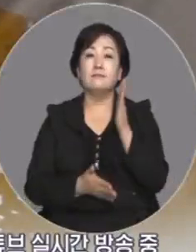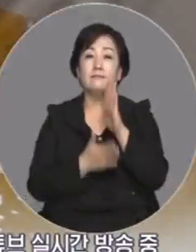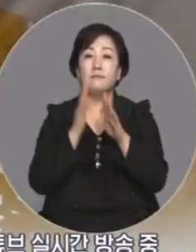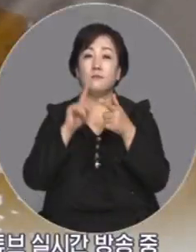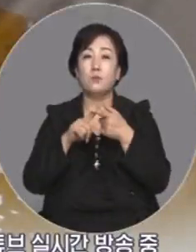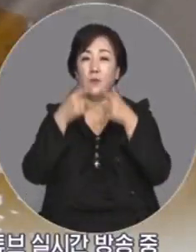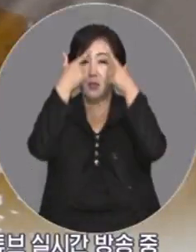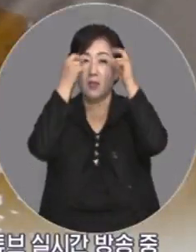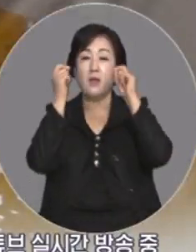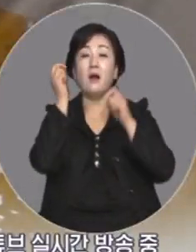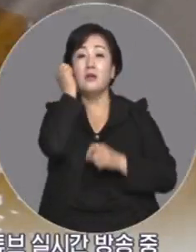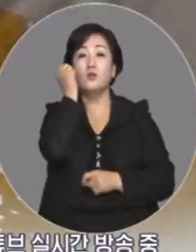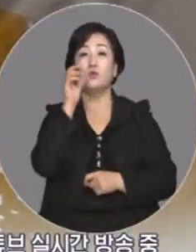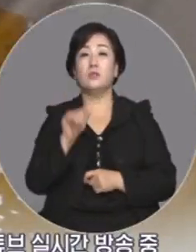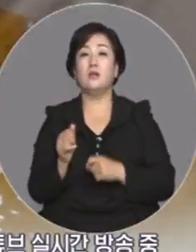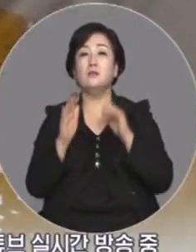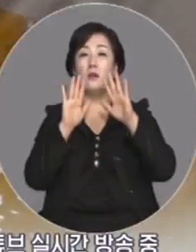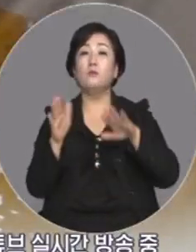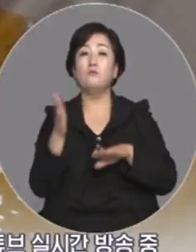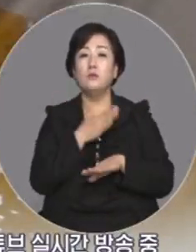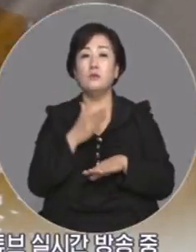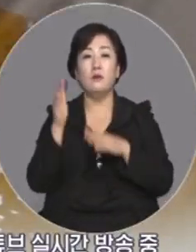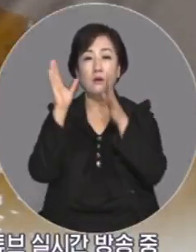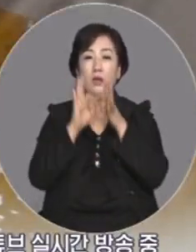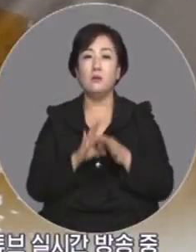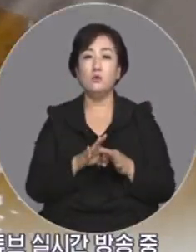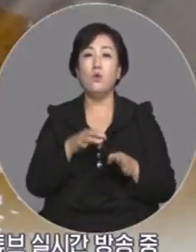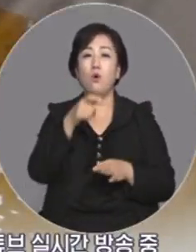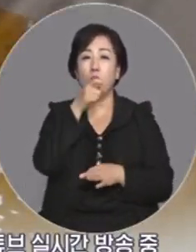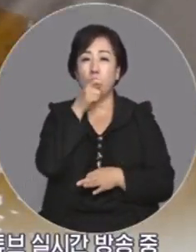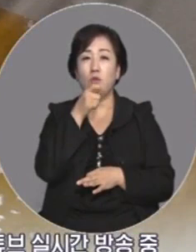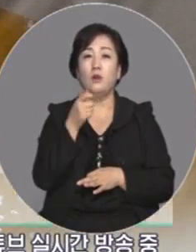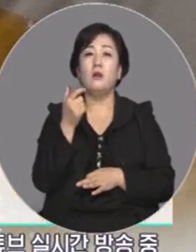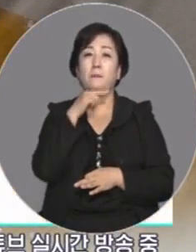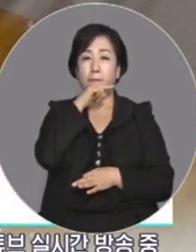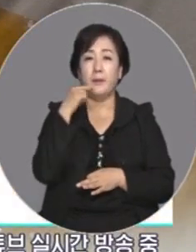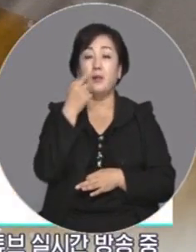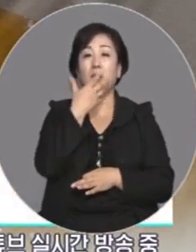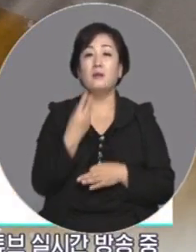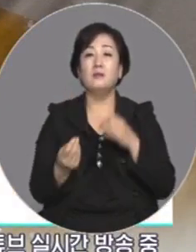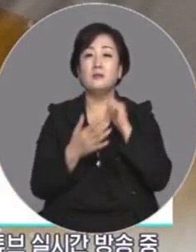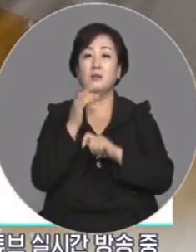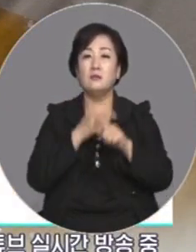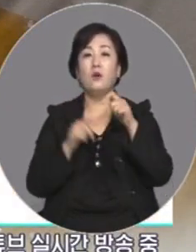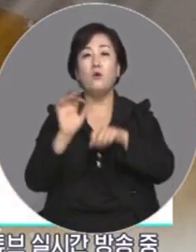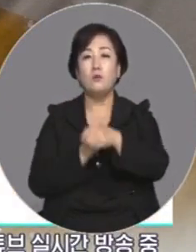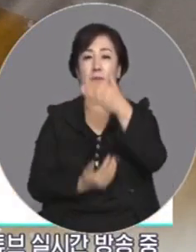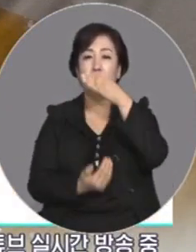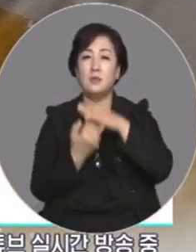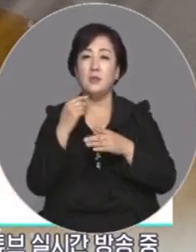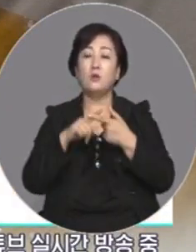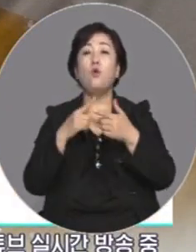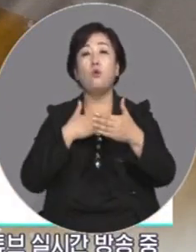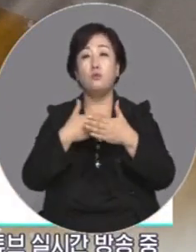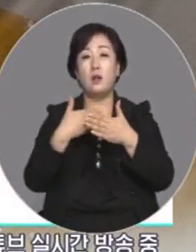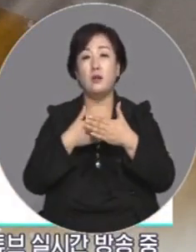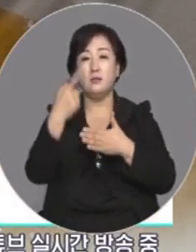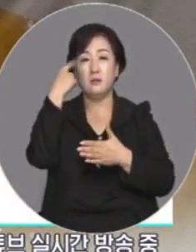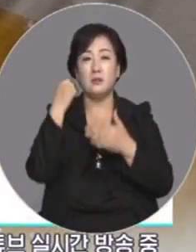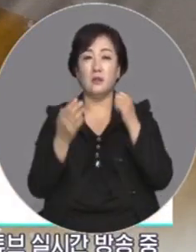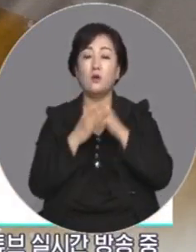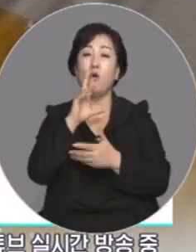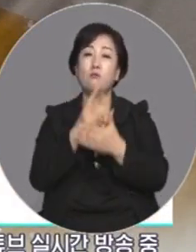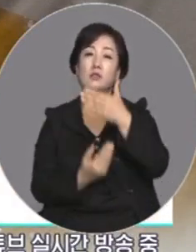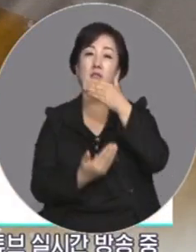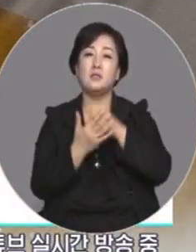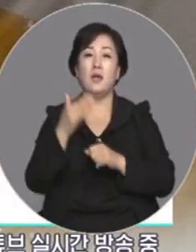울산의 한 대학 기숙사에서 이달부터 논물이 나와 학생들이 불안과 불편을 호소하고 있습니다. 대학 측은 이미